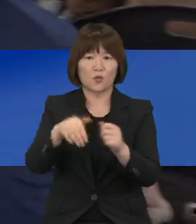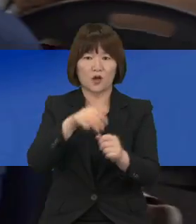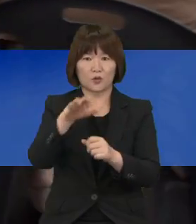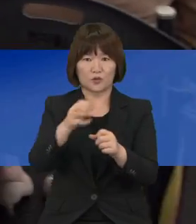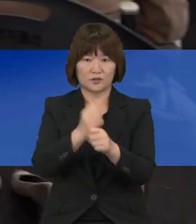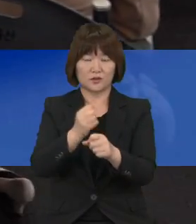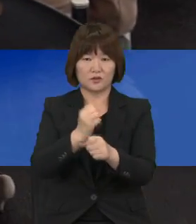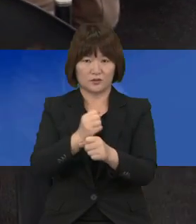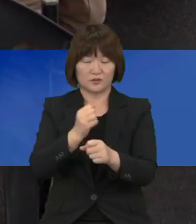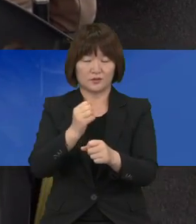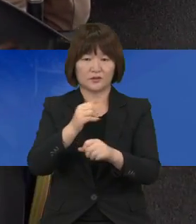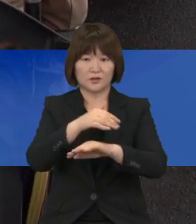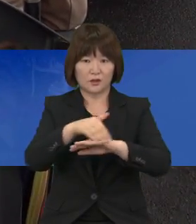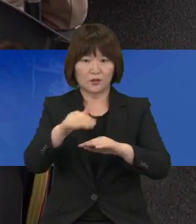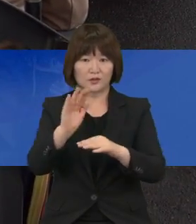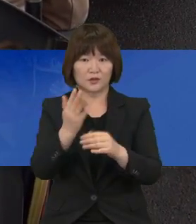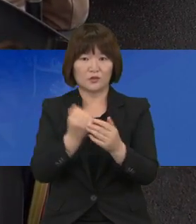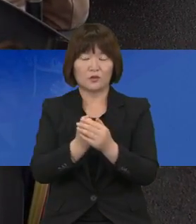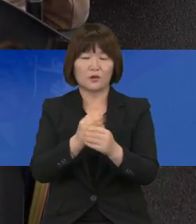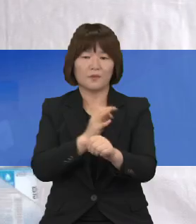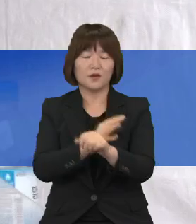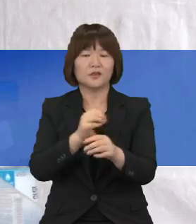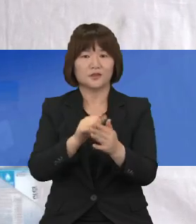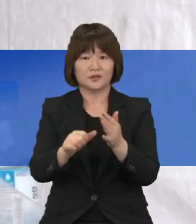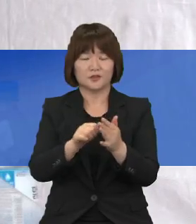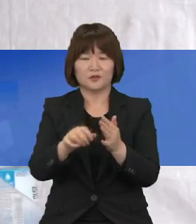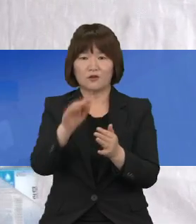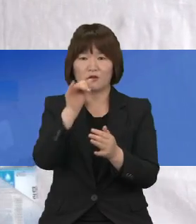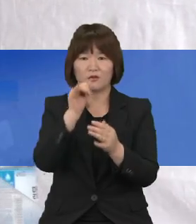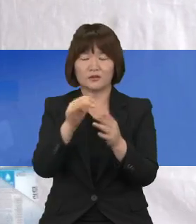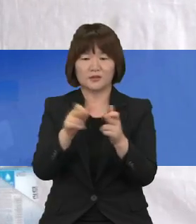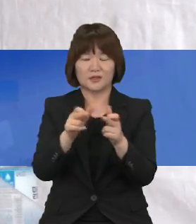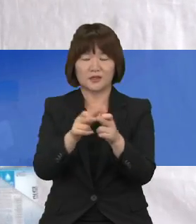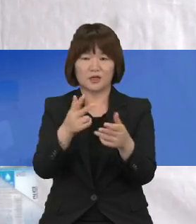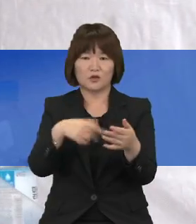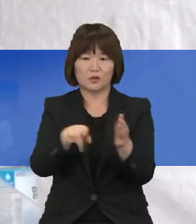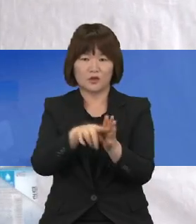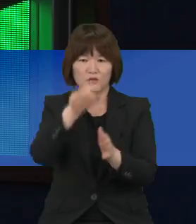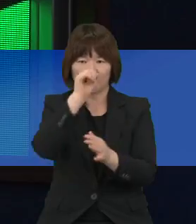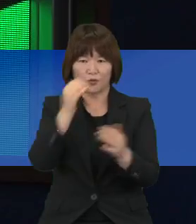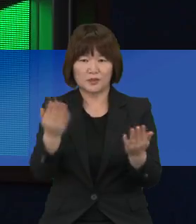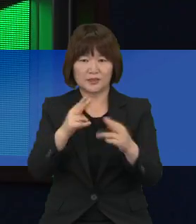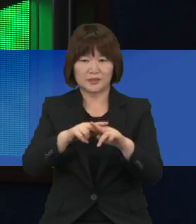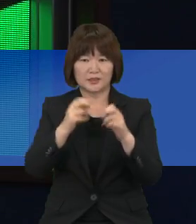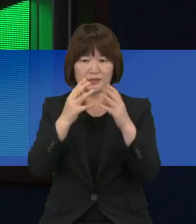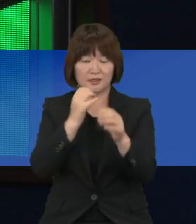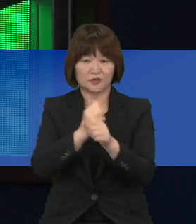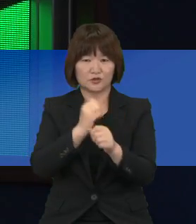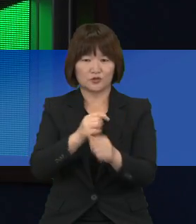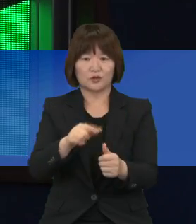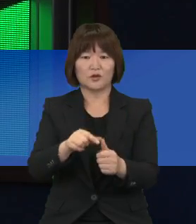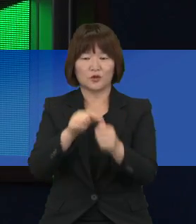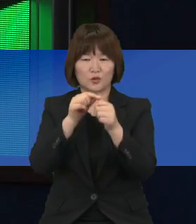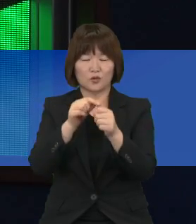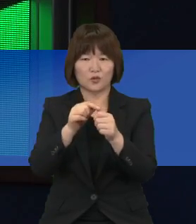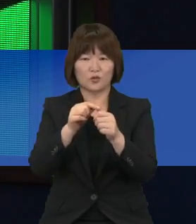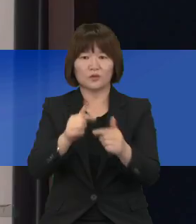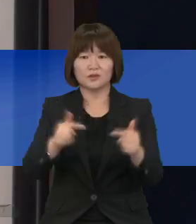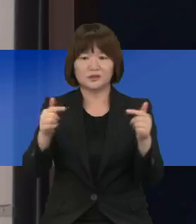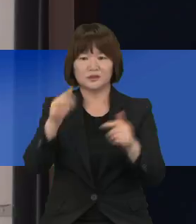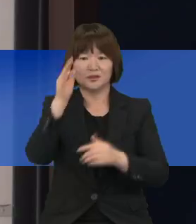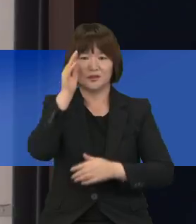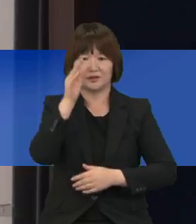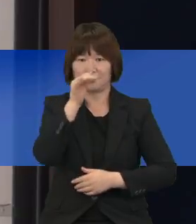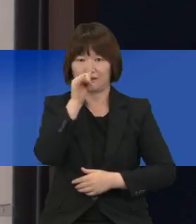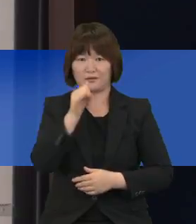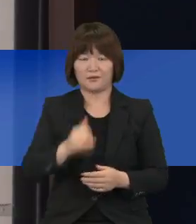설계됐으며 맞춤형 복지 공간 등 편의 시설 극대화로 장애인을 위한 양질의 일자리 창출 및 고용 증대에 기여할